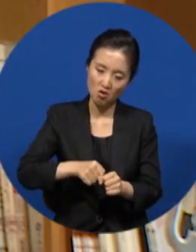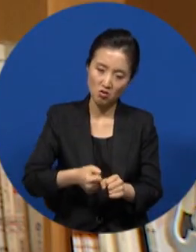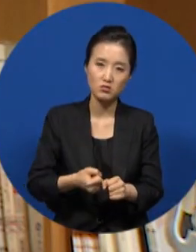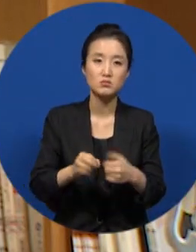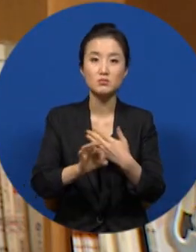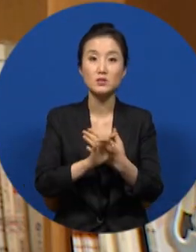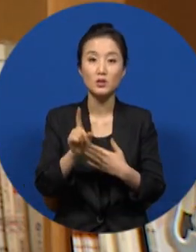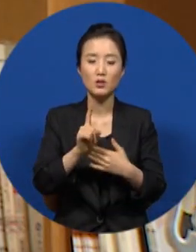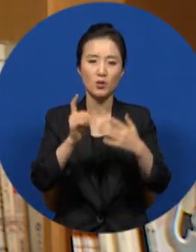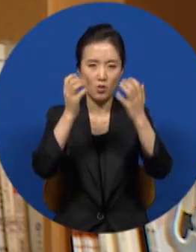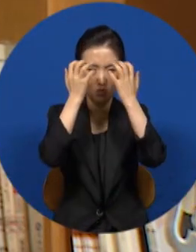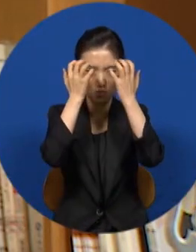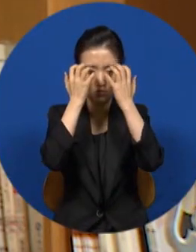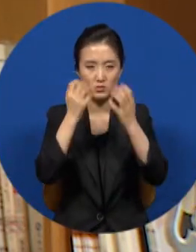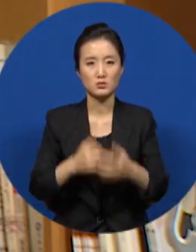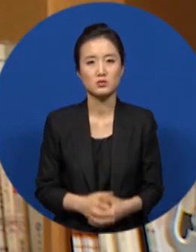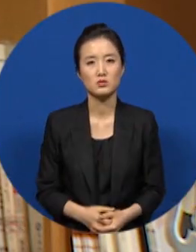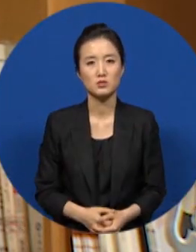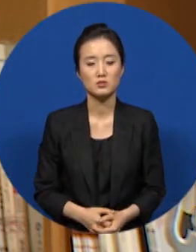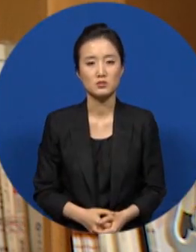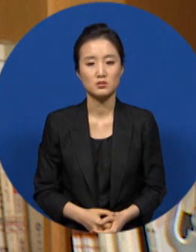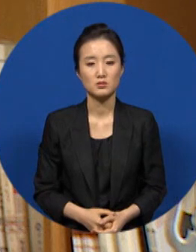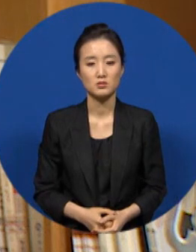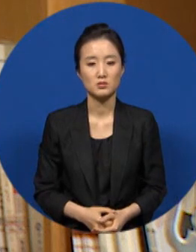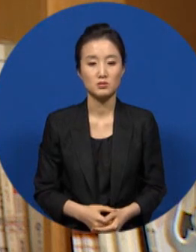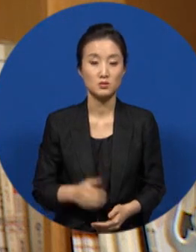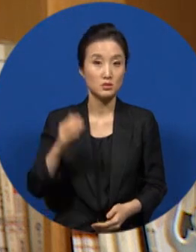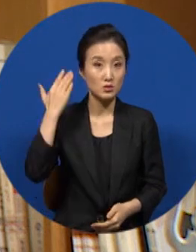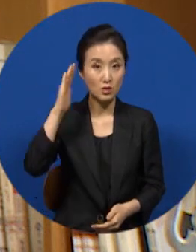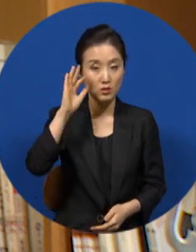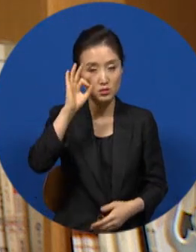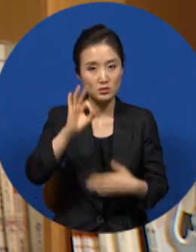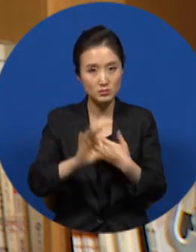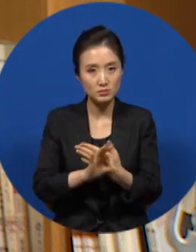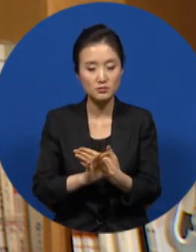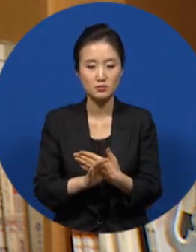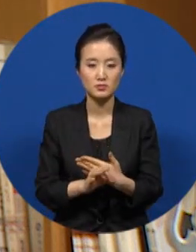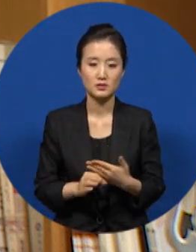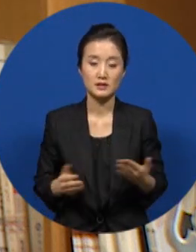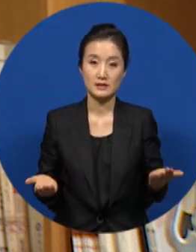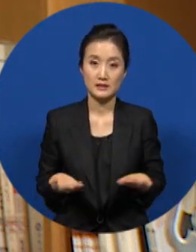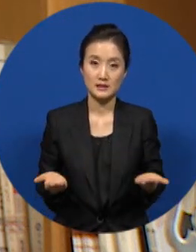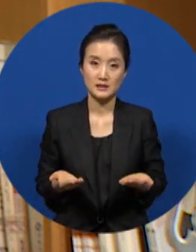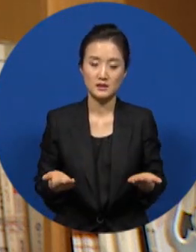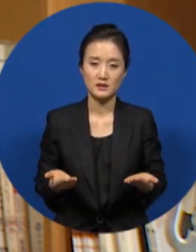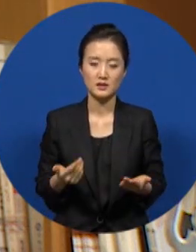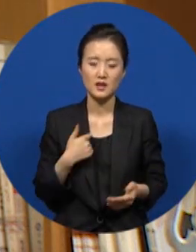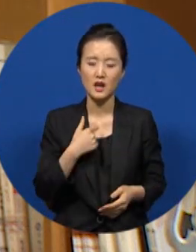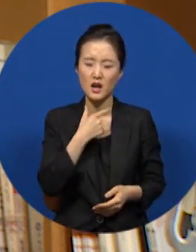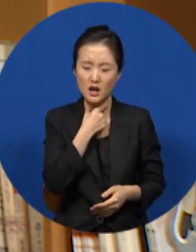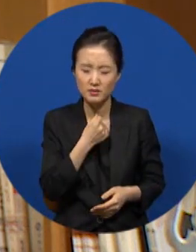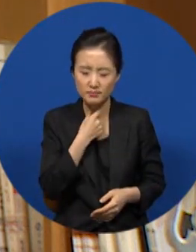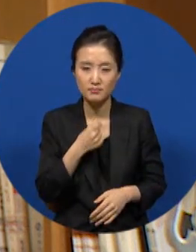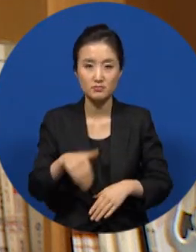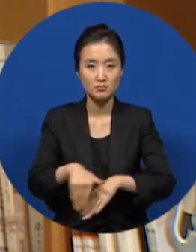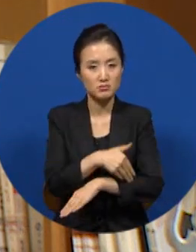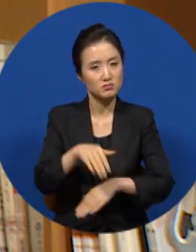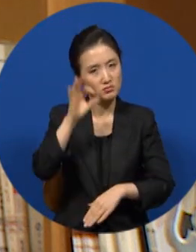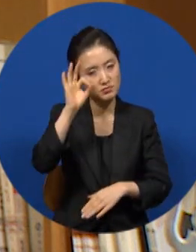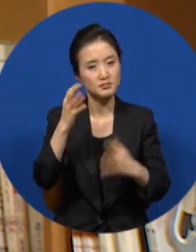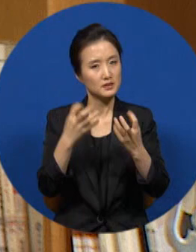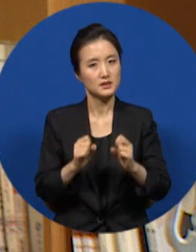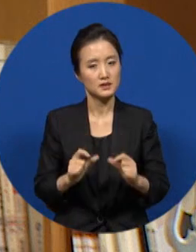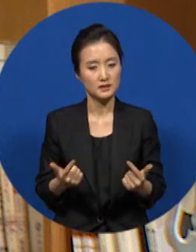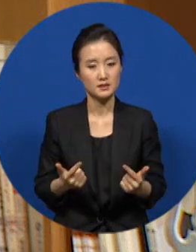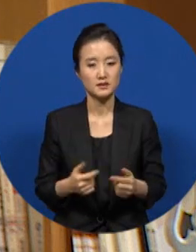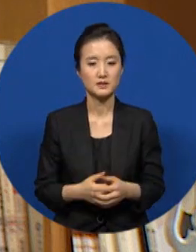고통스러운 일이거든요. 그런데 뭐 요즘 직장도 자기가 꼭 하고 싶어서 하는 사람들이 그렇게 많지 않아요. 남자